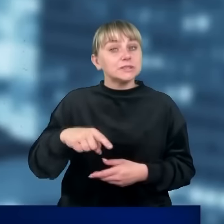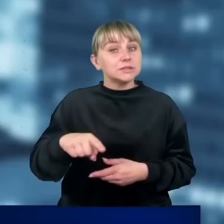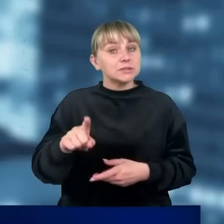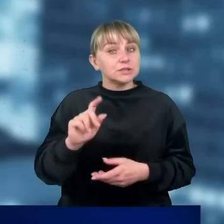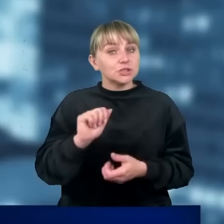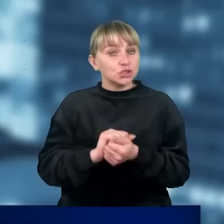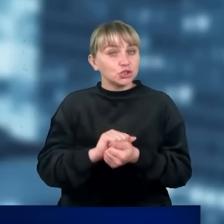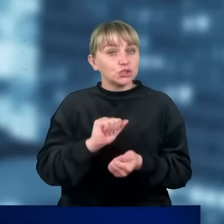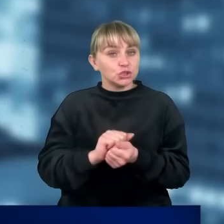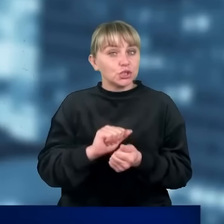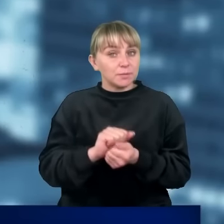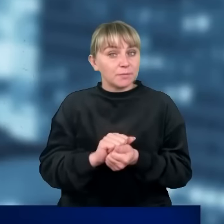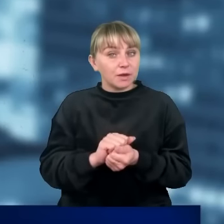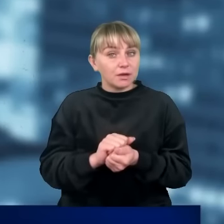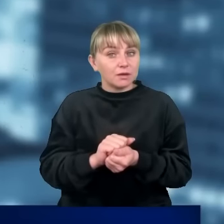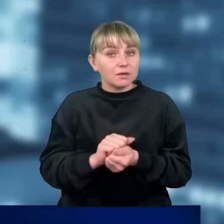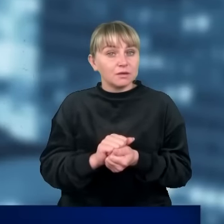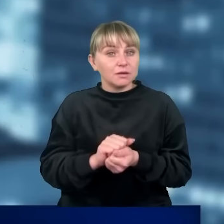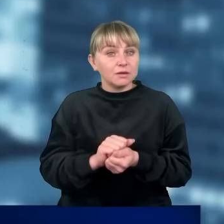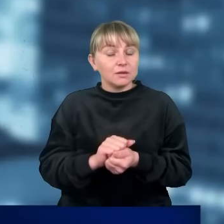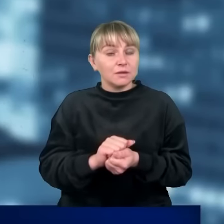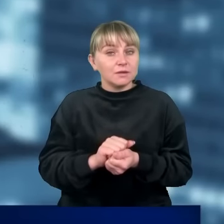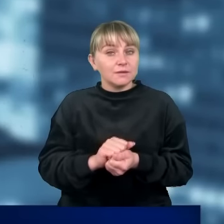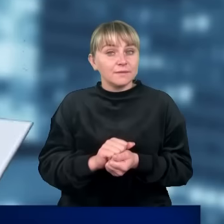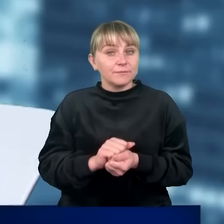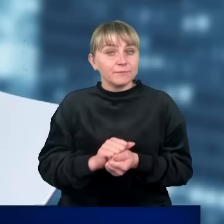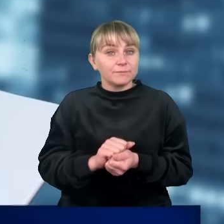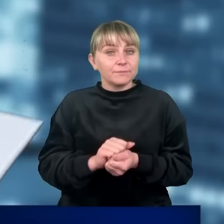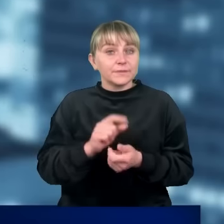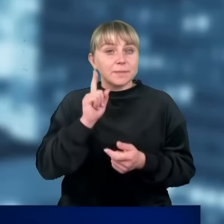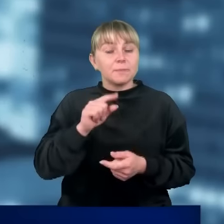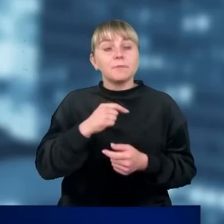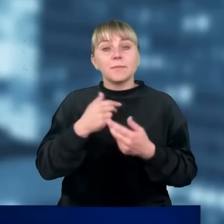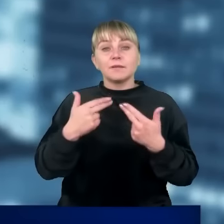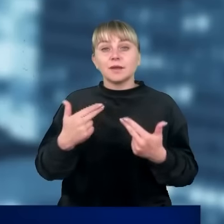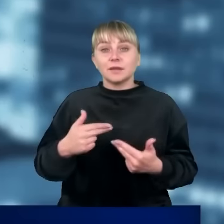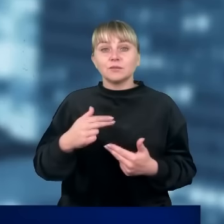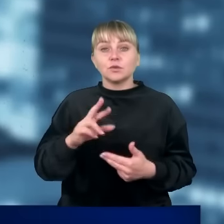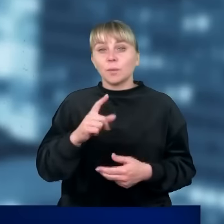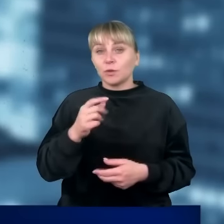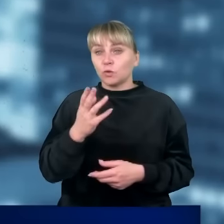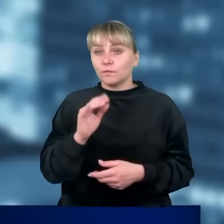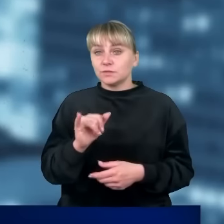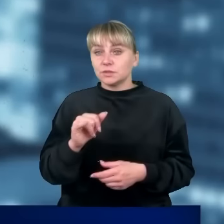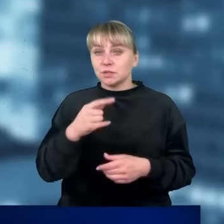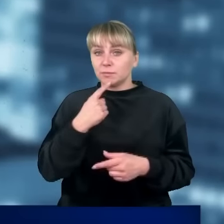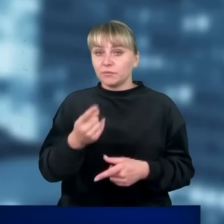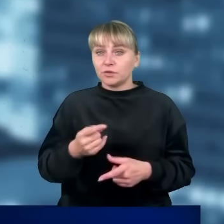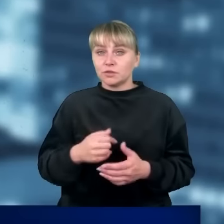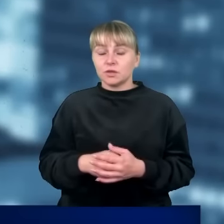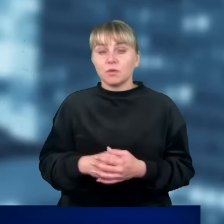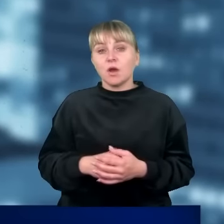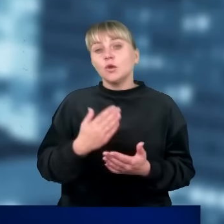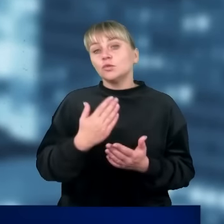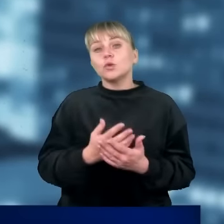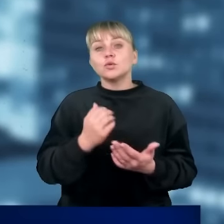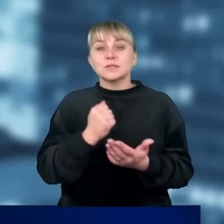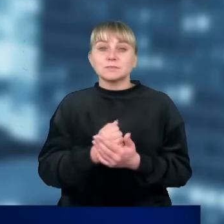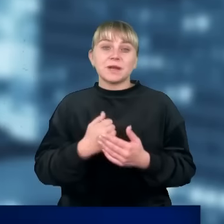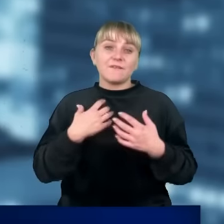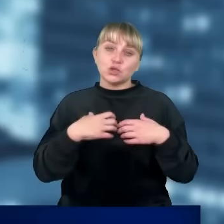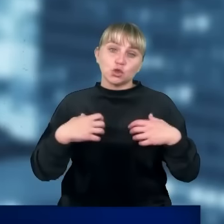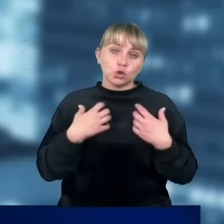zauważył prowadzący tę rozmowę w Polsat News pan redaktor Rymanowski. Abstrahując już od spraw środowiskowych i